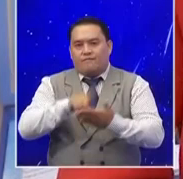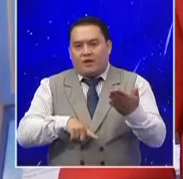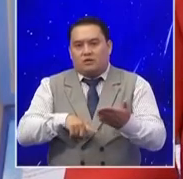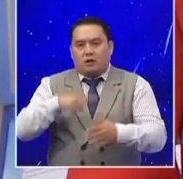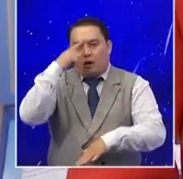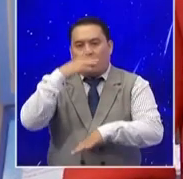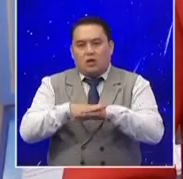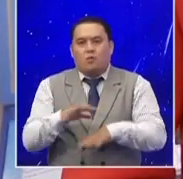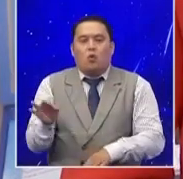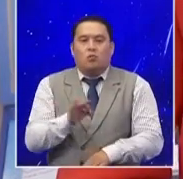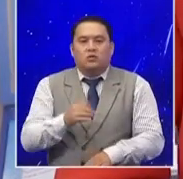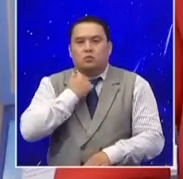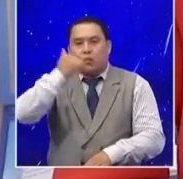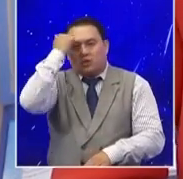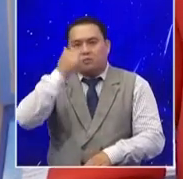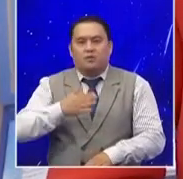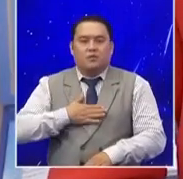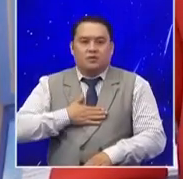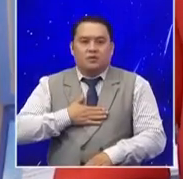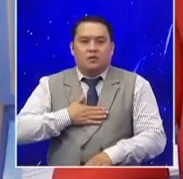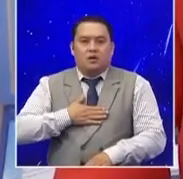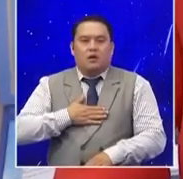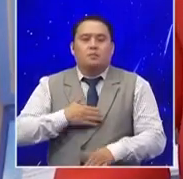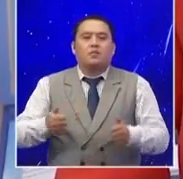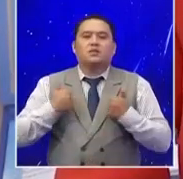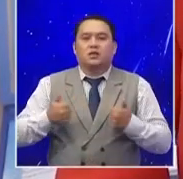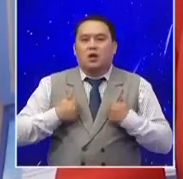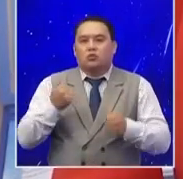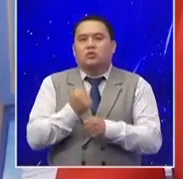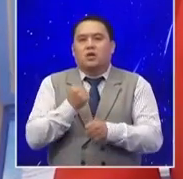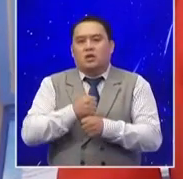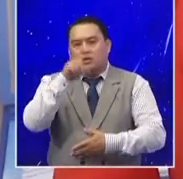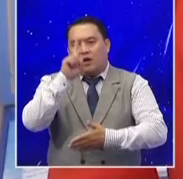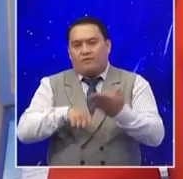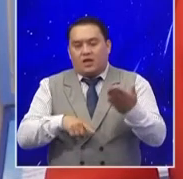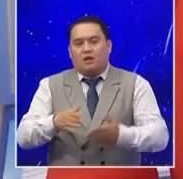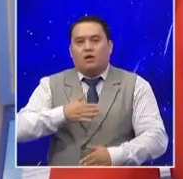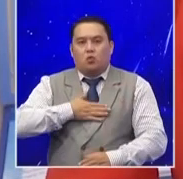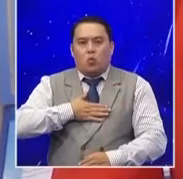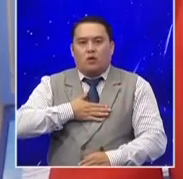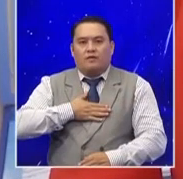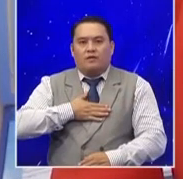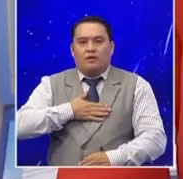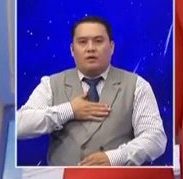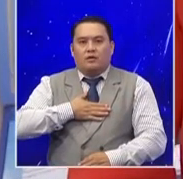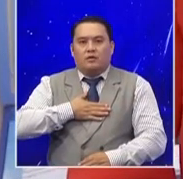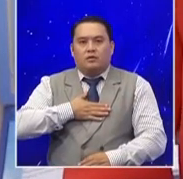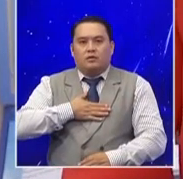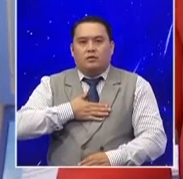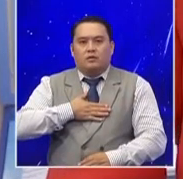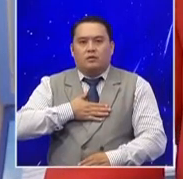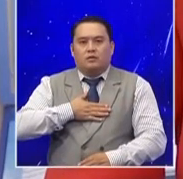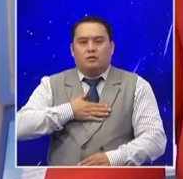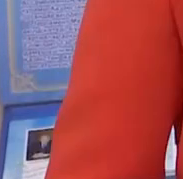Амандыка Габасовичу. Спасибо вам большое. Постараюсь оправдать доверие, которое в данное время на меня сейчас